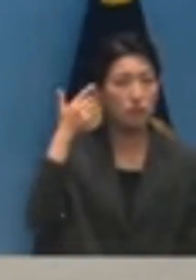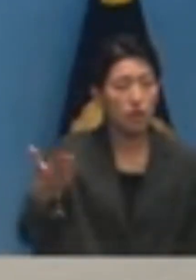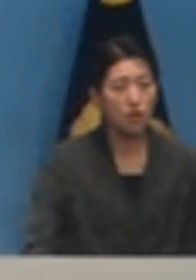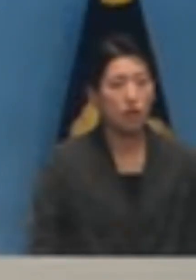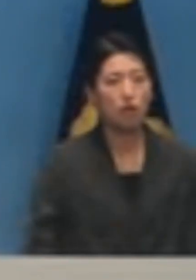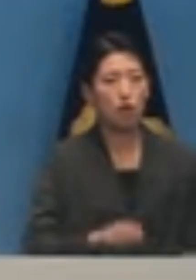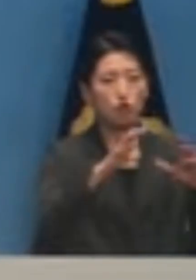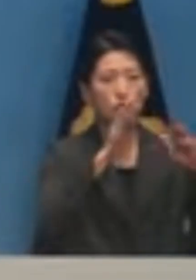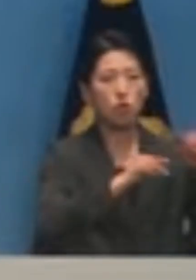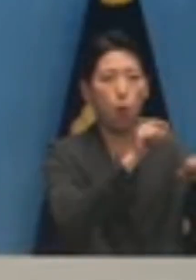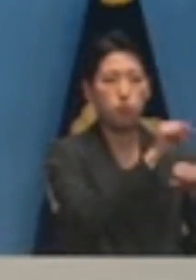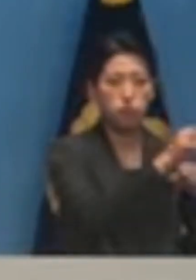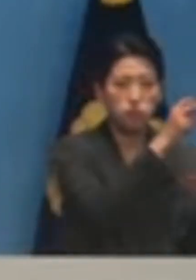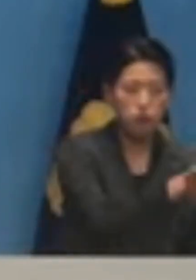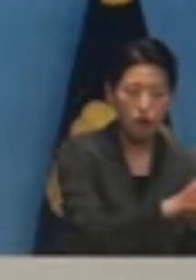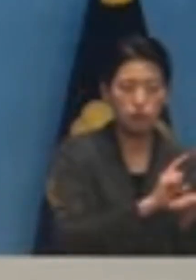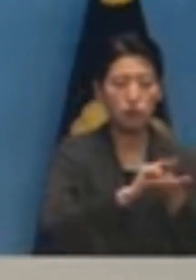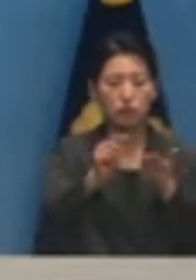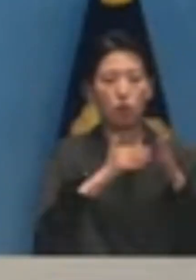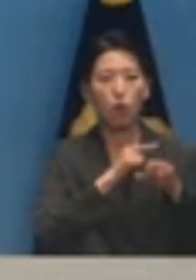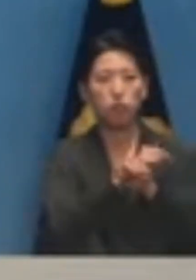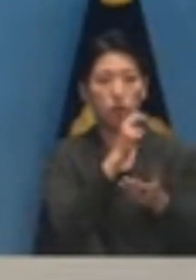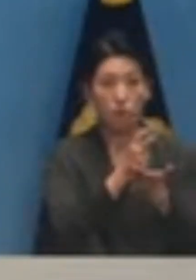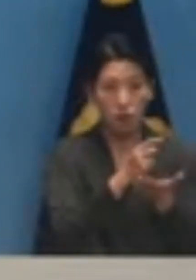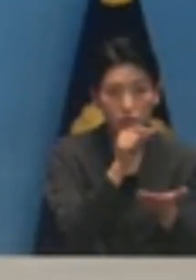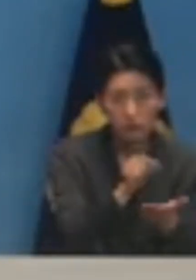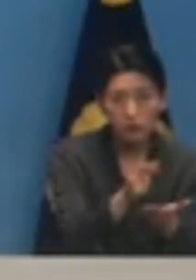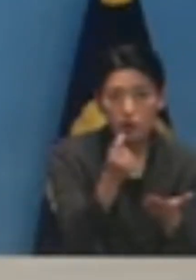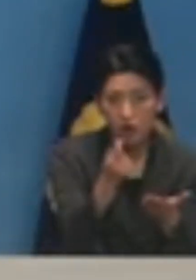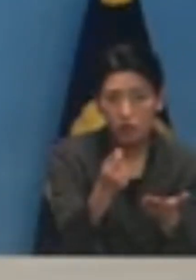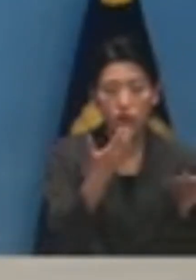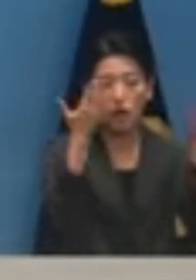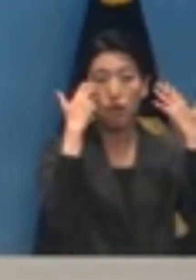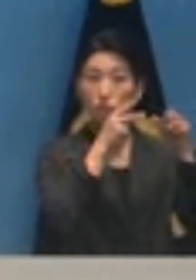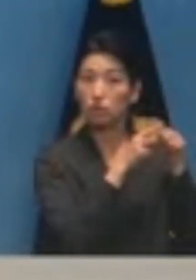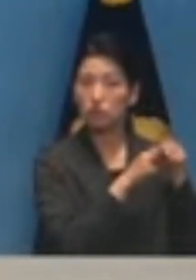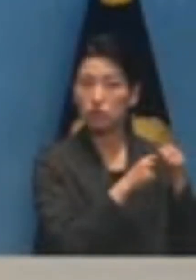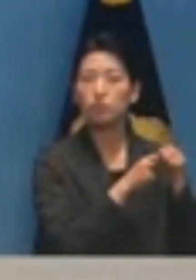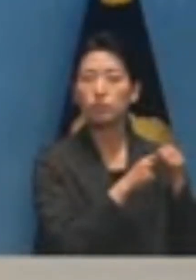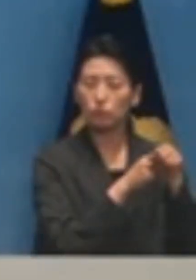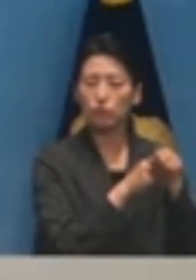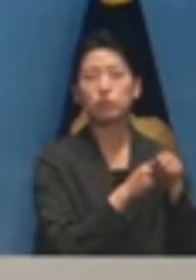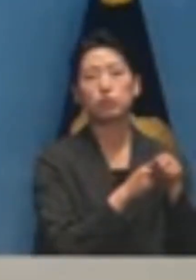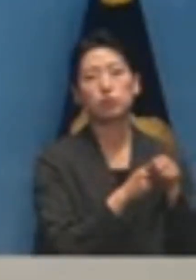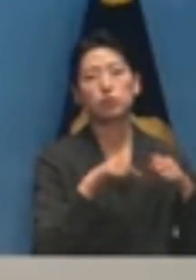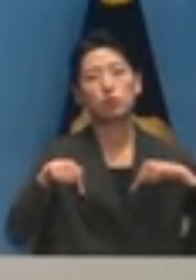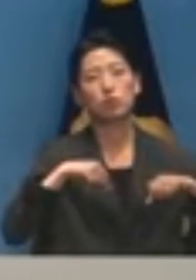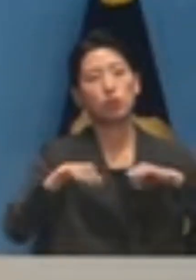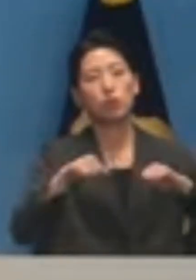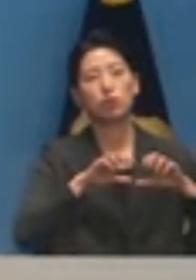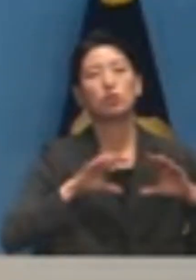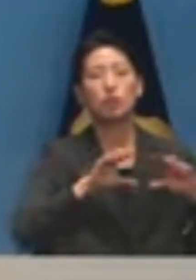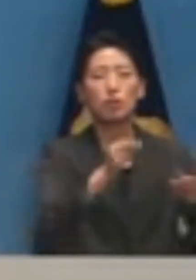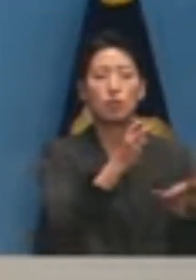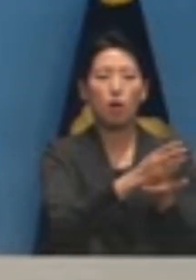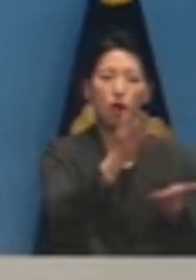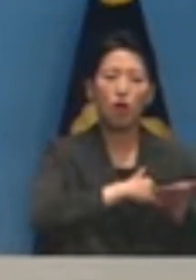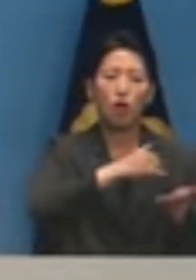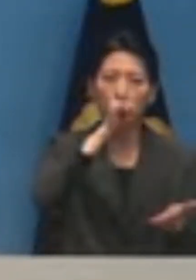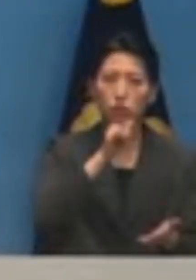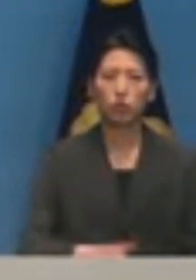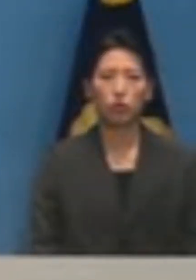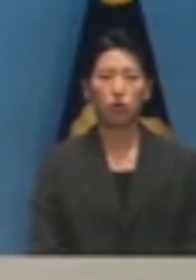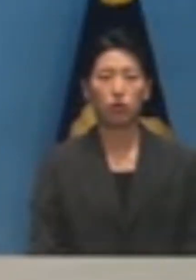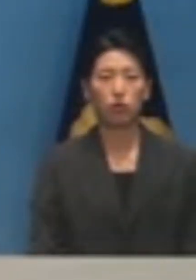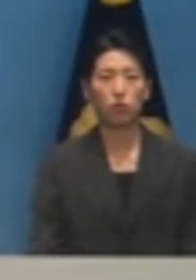국가공무원법, 지방공무원법 등 교사의 정치 참여는 법률로 제한되어 있습니다. 그리고 지금 이 순간에도